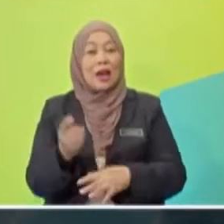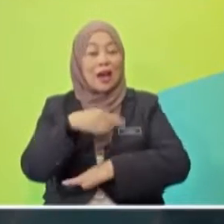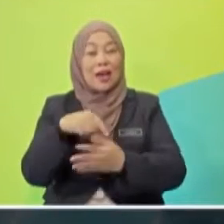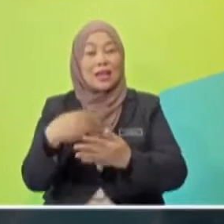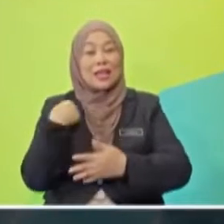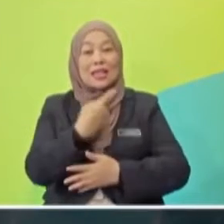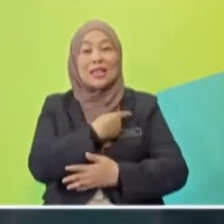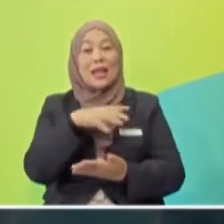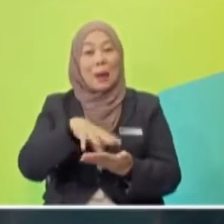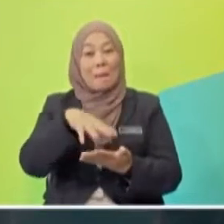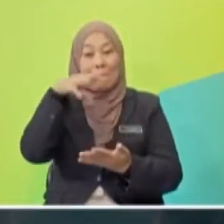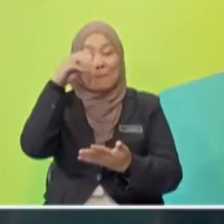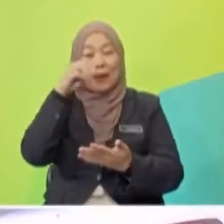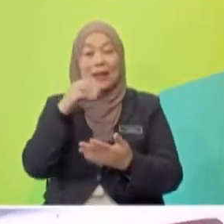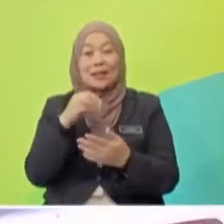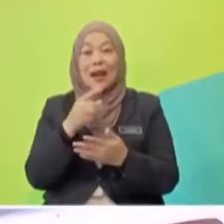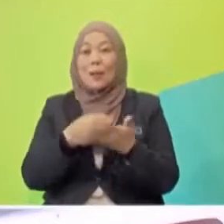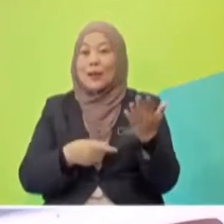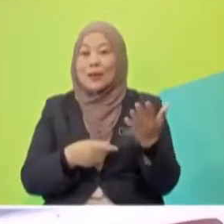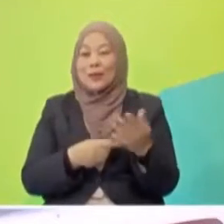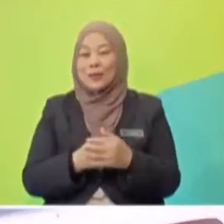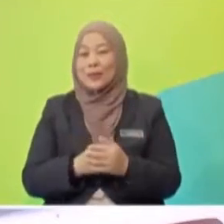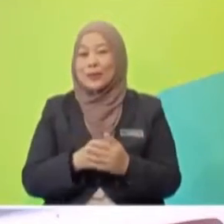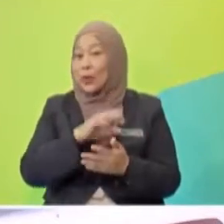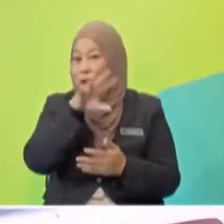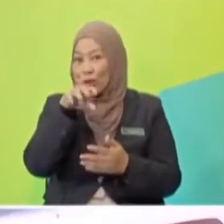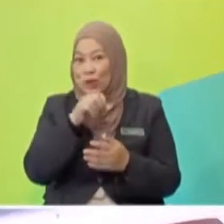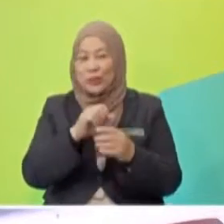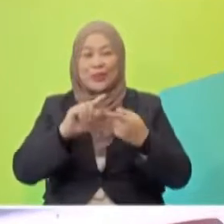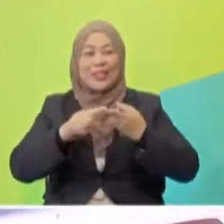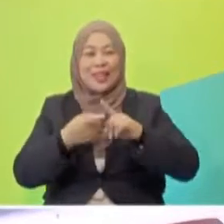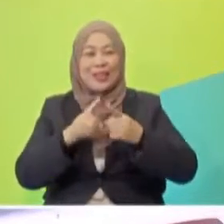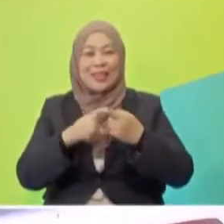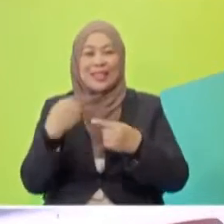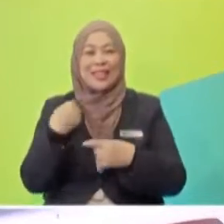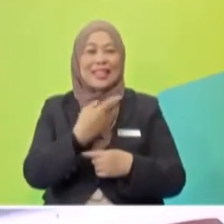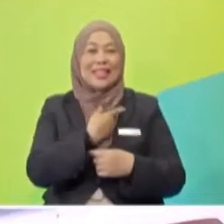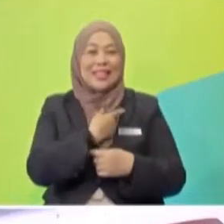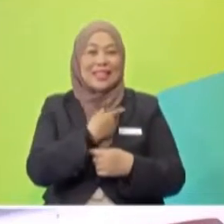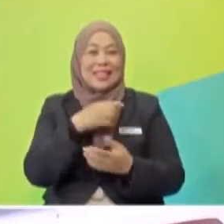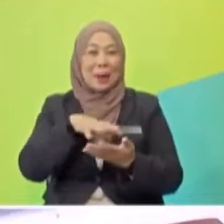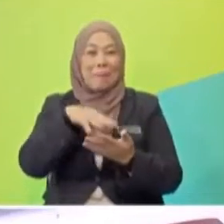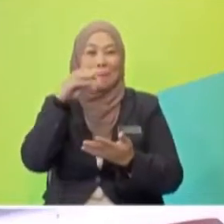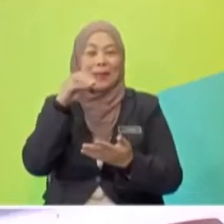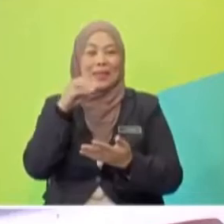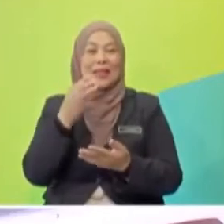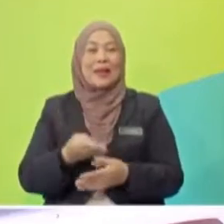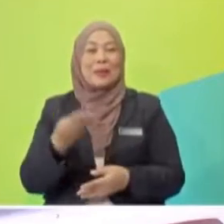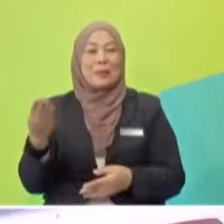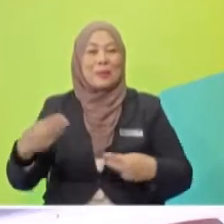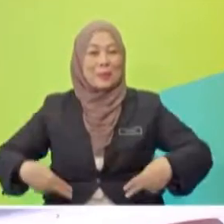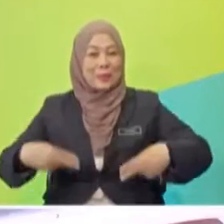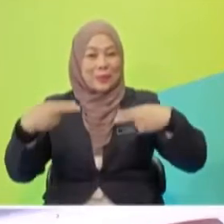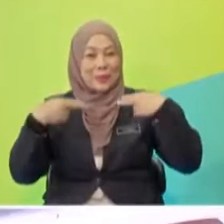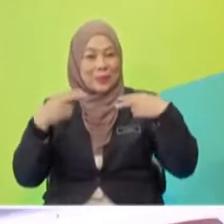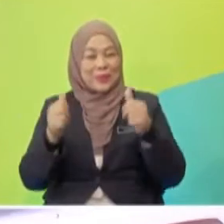Cikgu Iya dan murid-muri semua hari ini kita akan belajar membesekan benda hidup dengan benda bukan